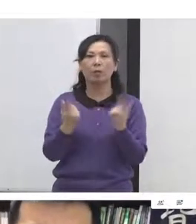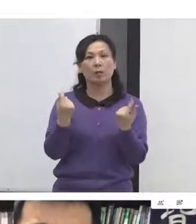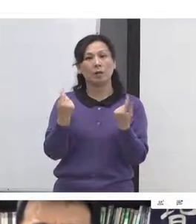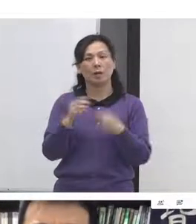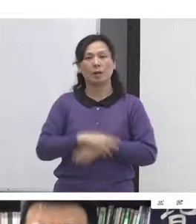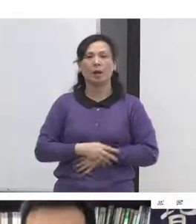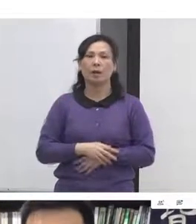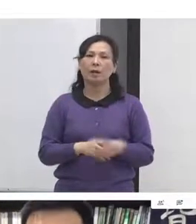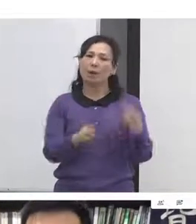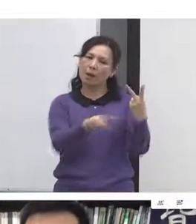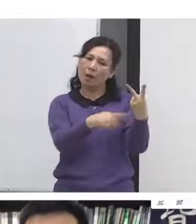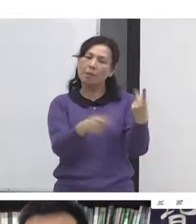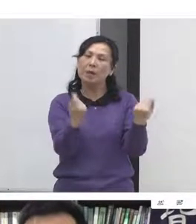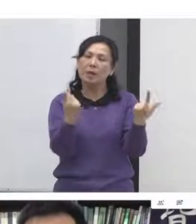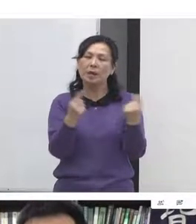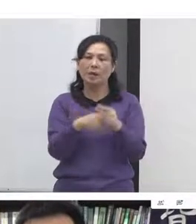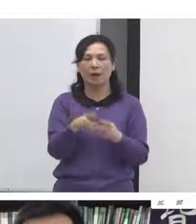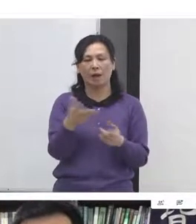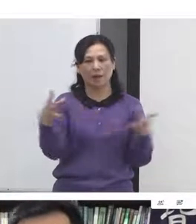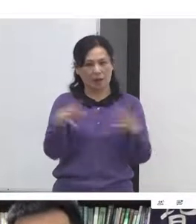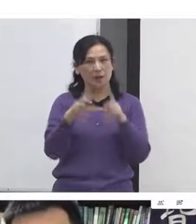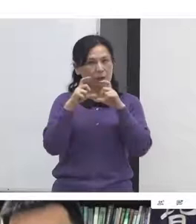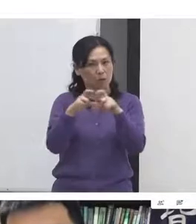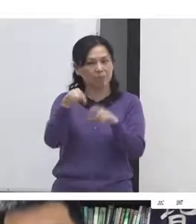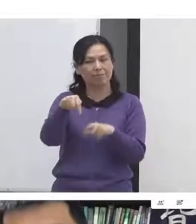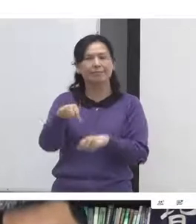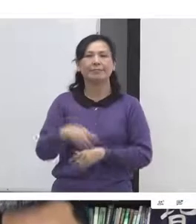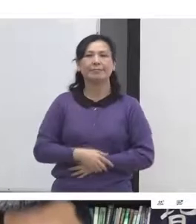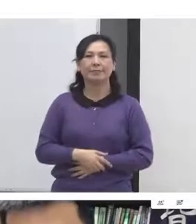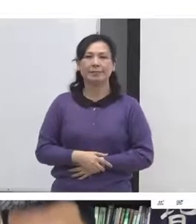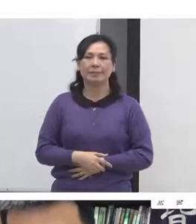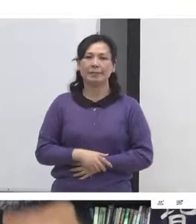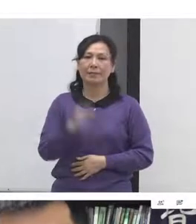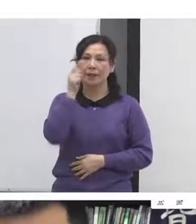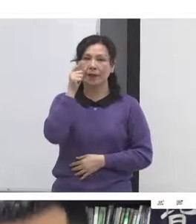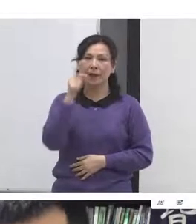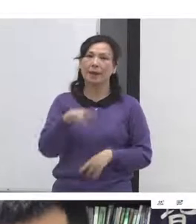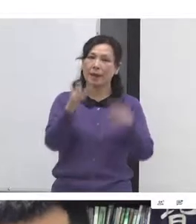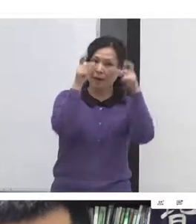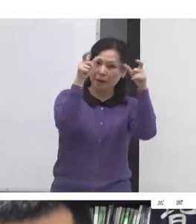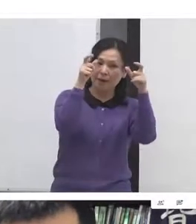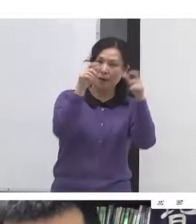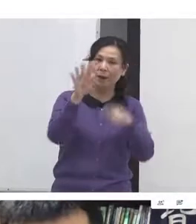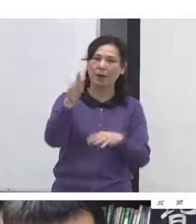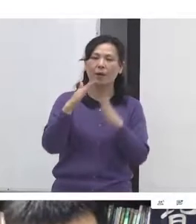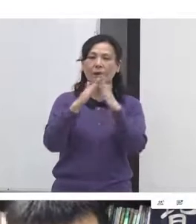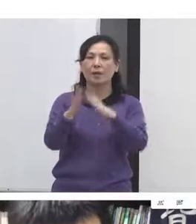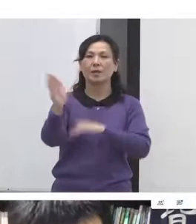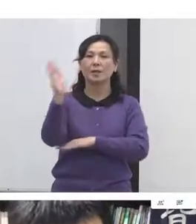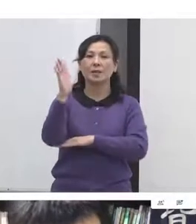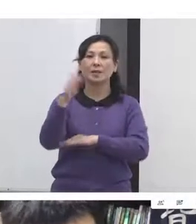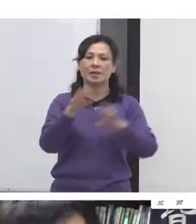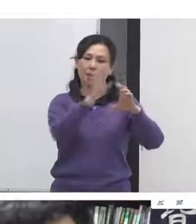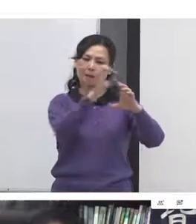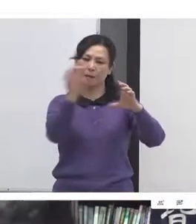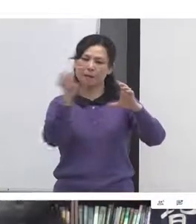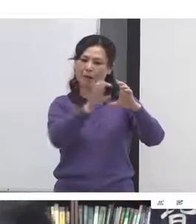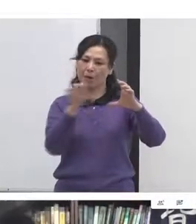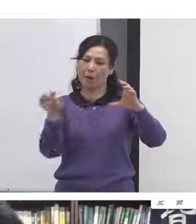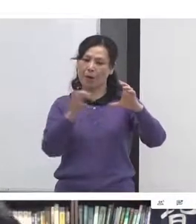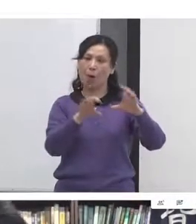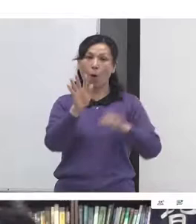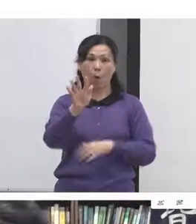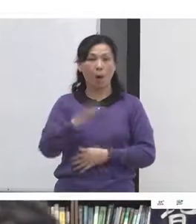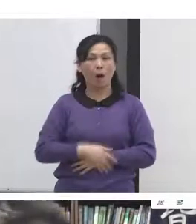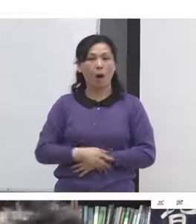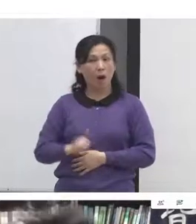两位都可以一起对这题做个回答。那就是，其实像台南、高雄都会有所谓的市政仪表板的设立，可是这真的